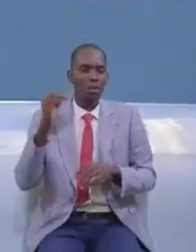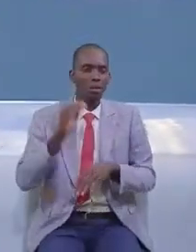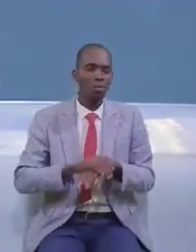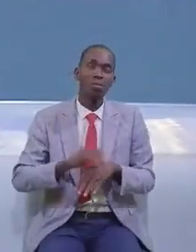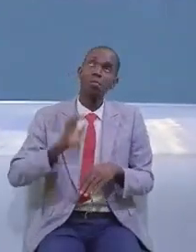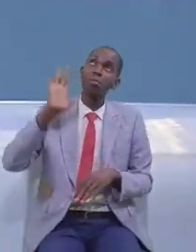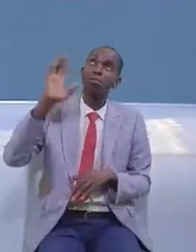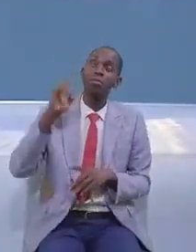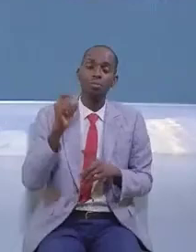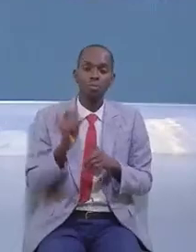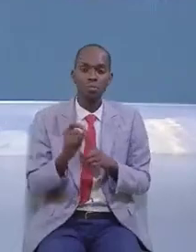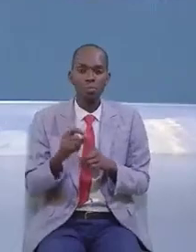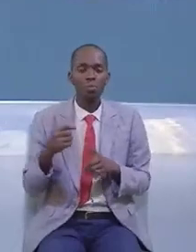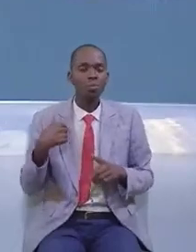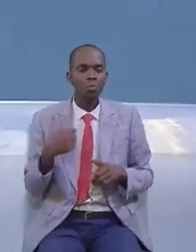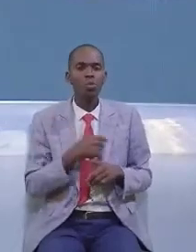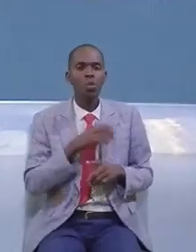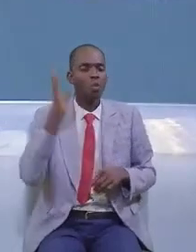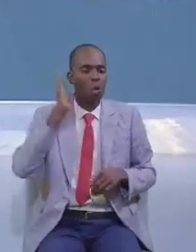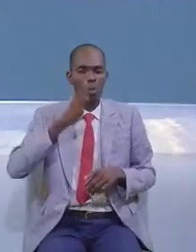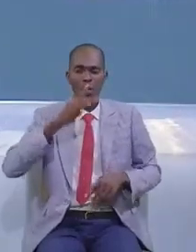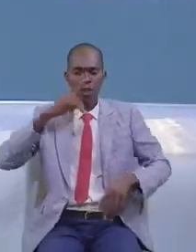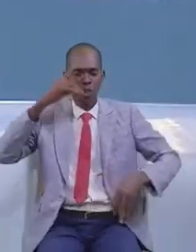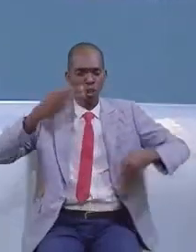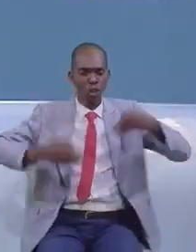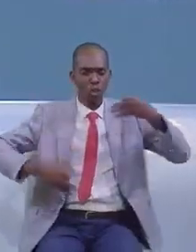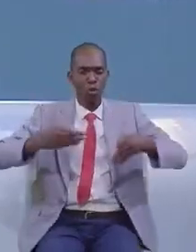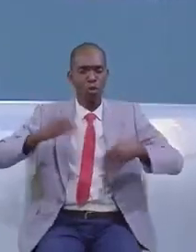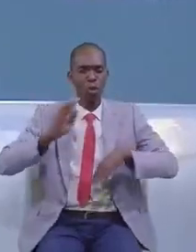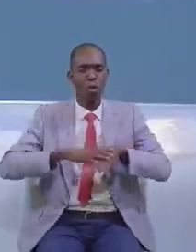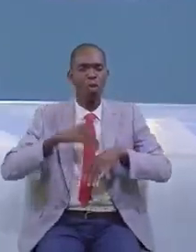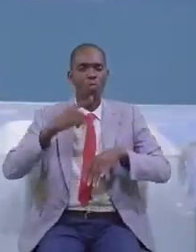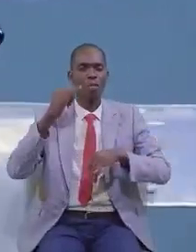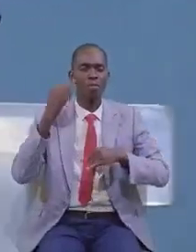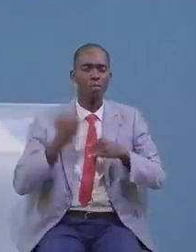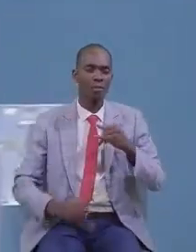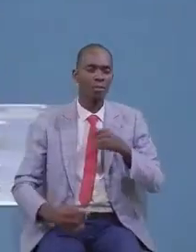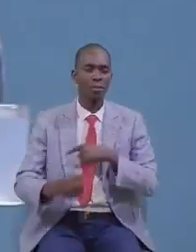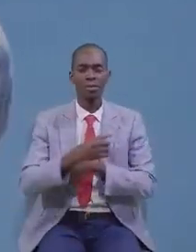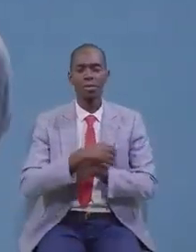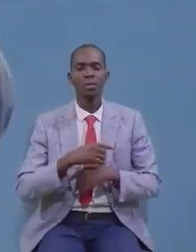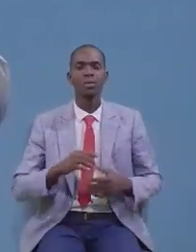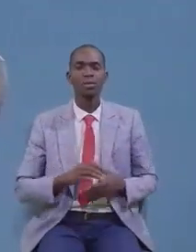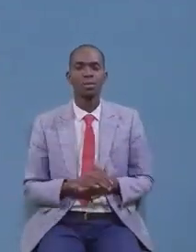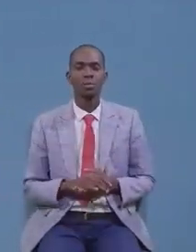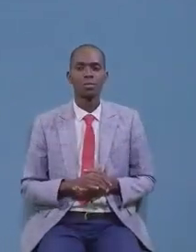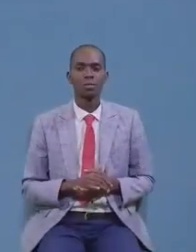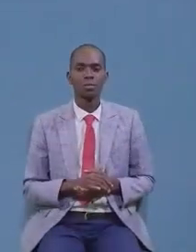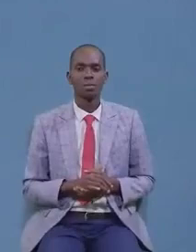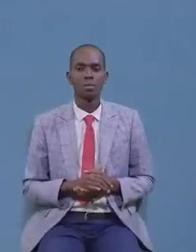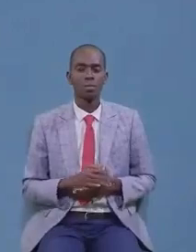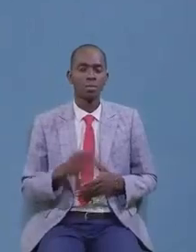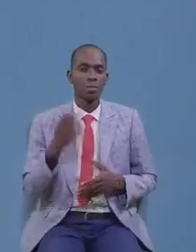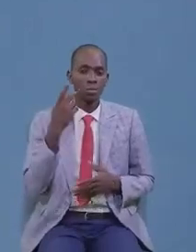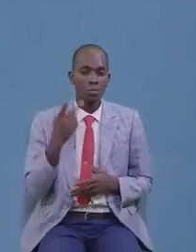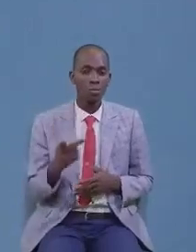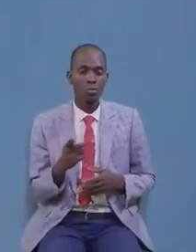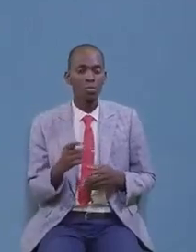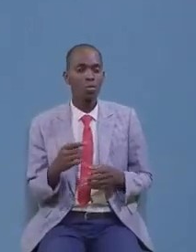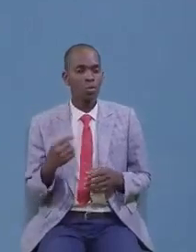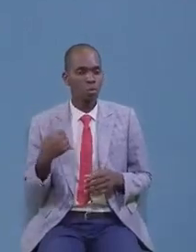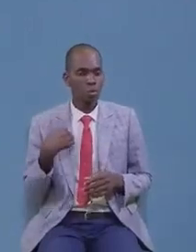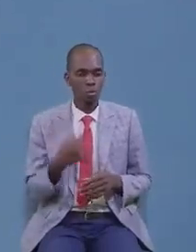going to be judged on the final day. ఆ యొక్క వాక్యే అంత్య దినమున తీర్పు తీర్చనై ఉన్నది. Number one, మొదటిది,